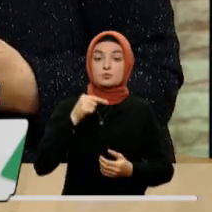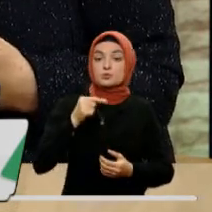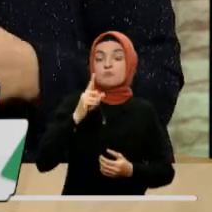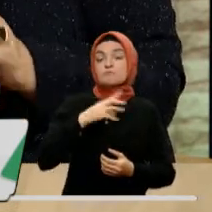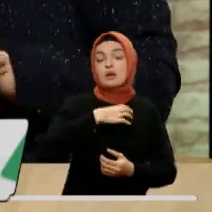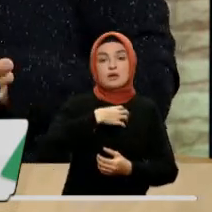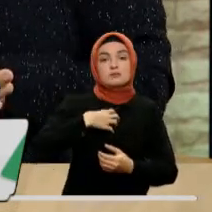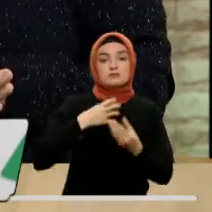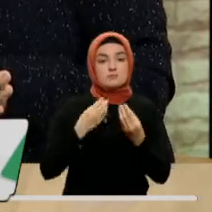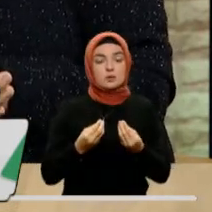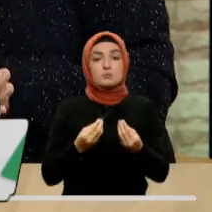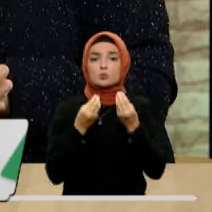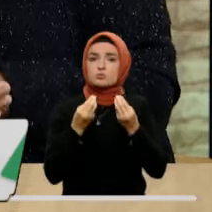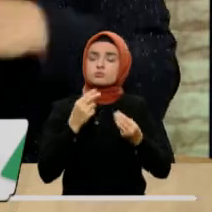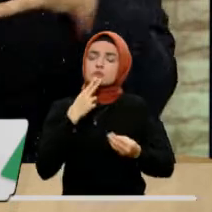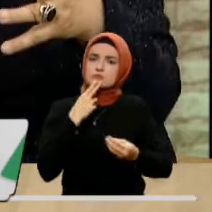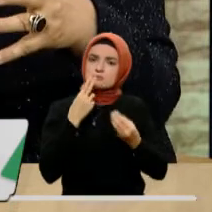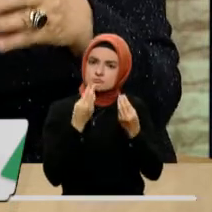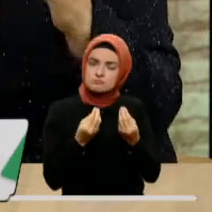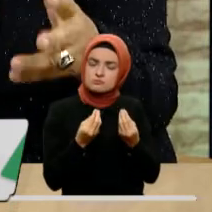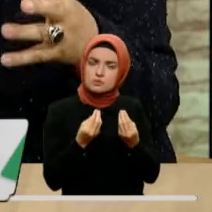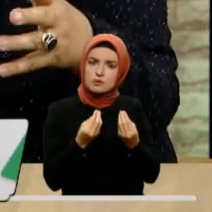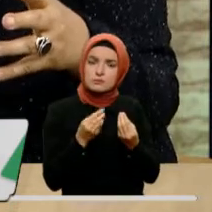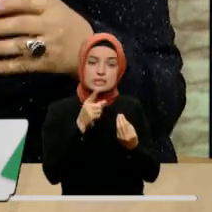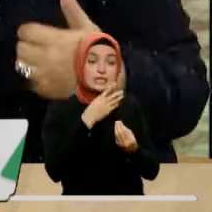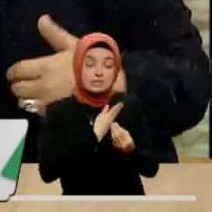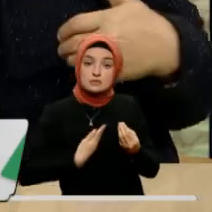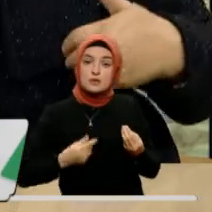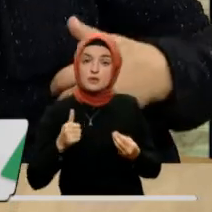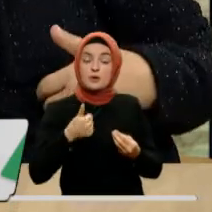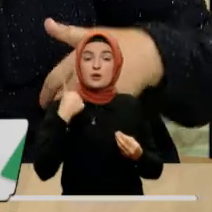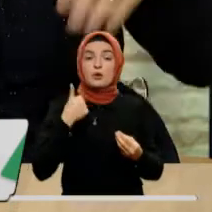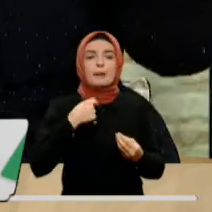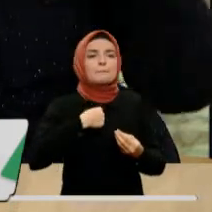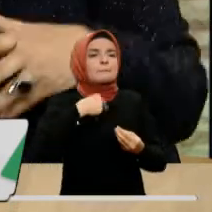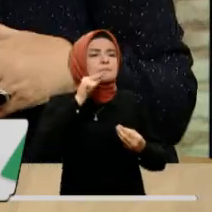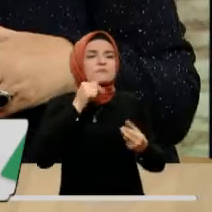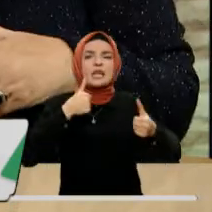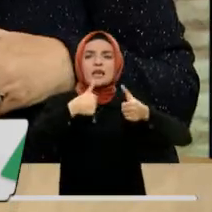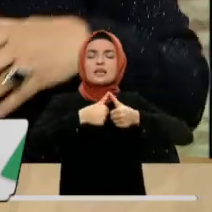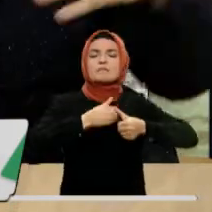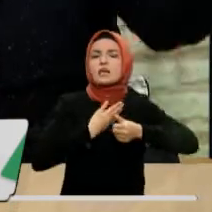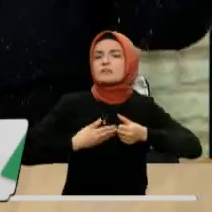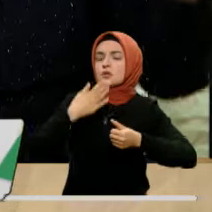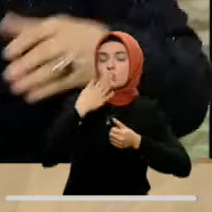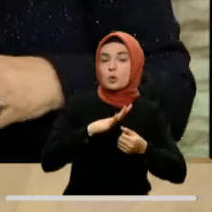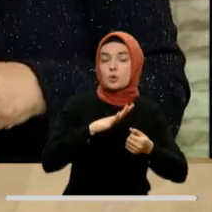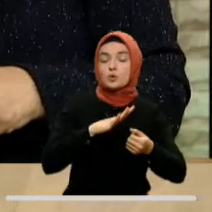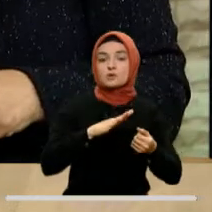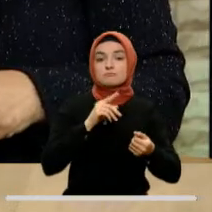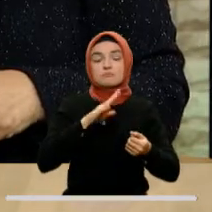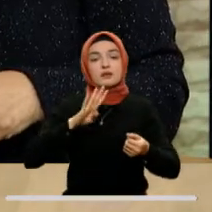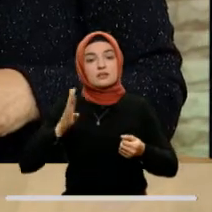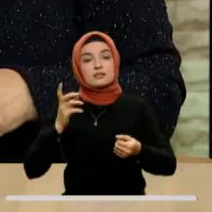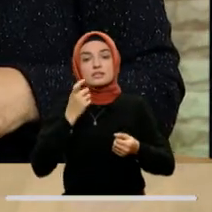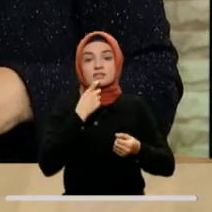anneysem. Tamam kızım, hoşlandın mı? Olur, çok önemli değil. Sen sevmen önemli. Ben evlenirken sevgiyi yaşamamıştım. Bak 40 yıldır babamla